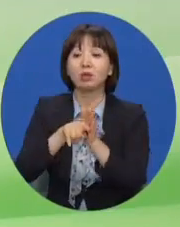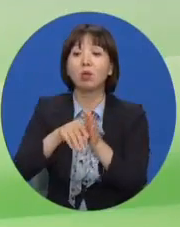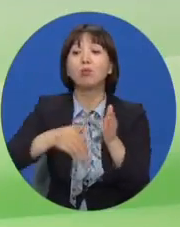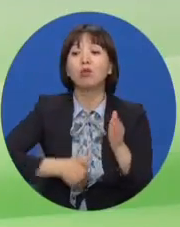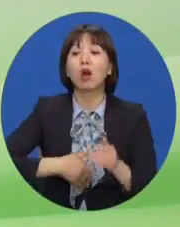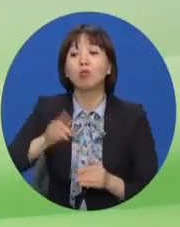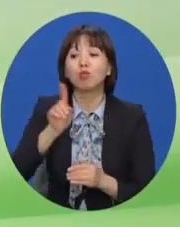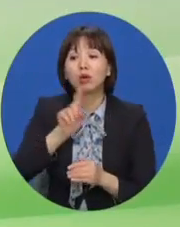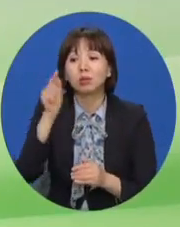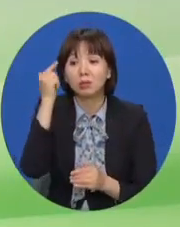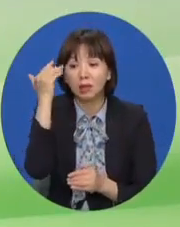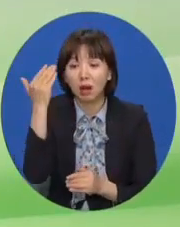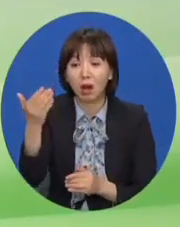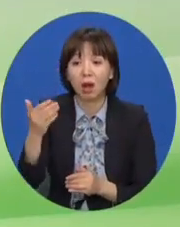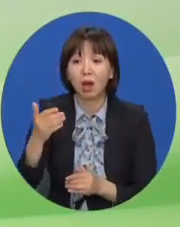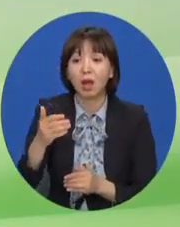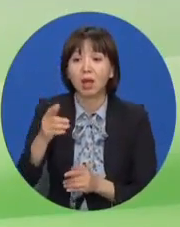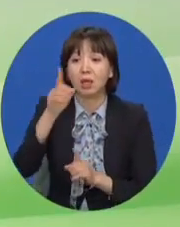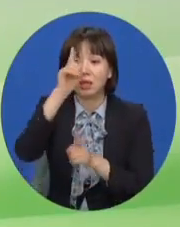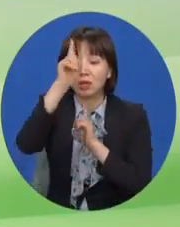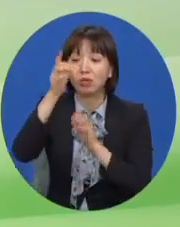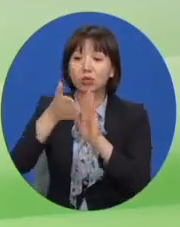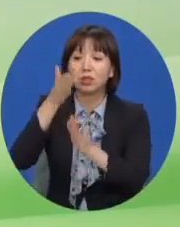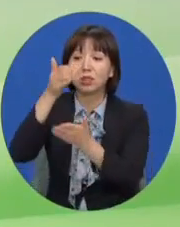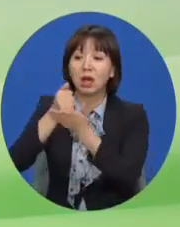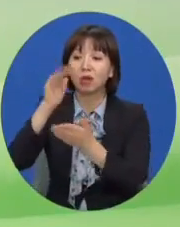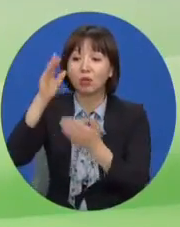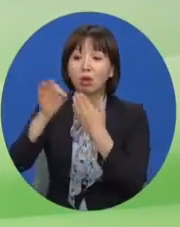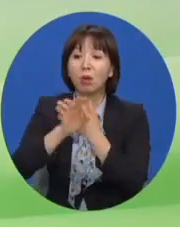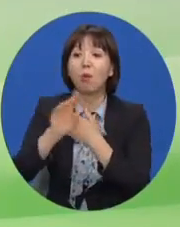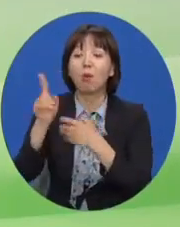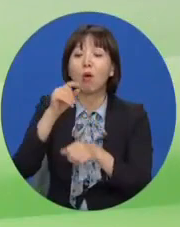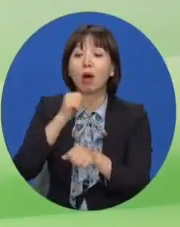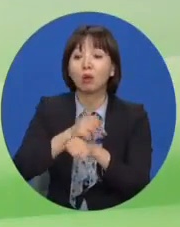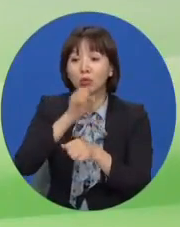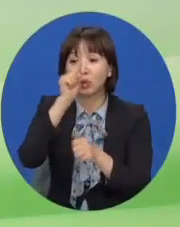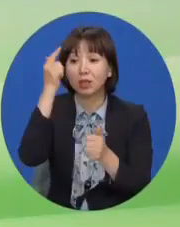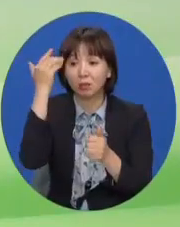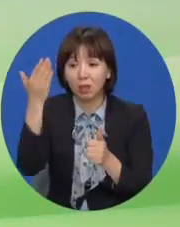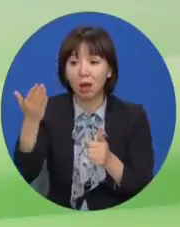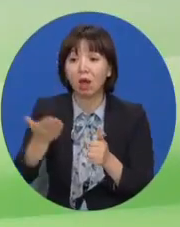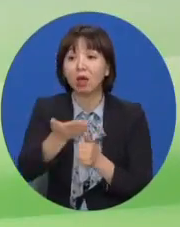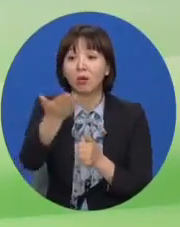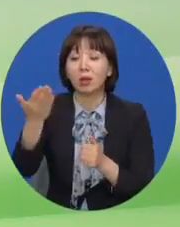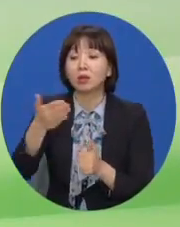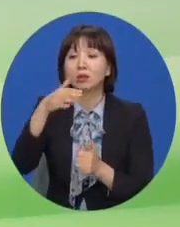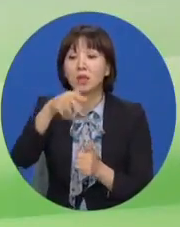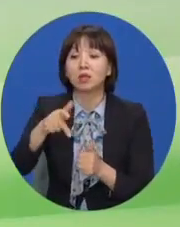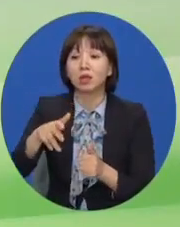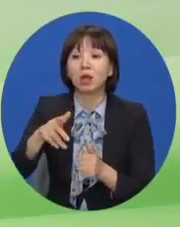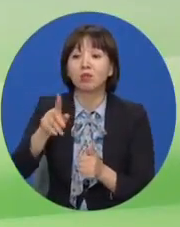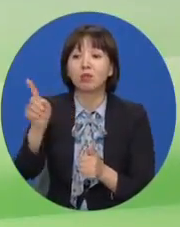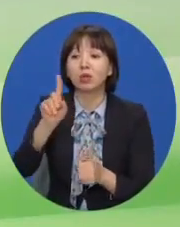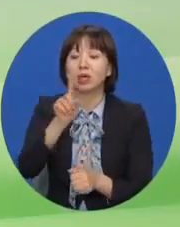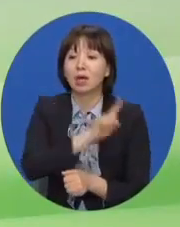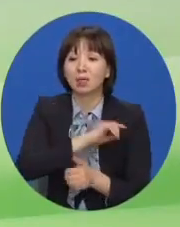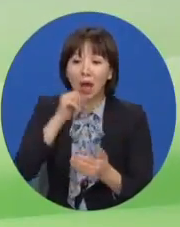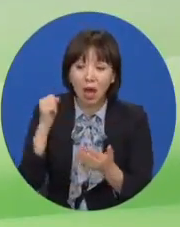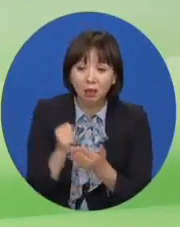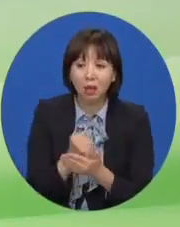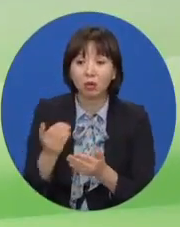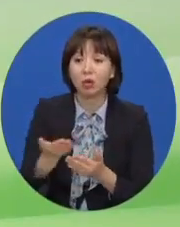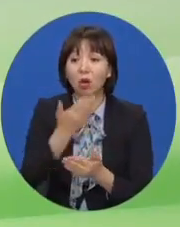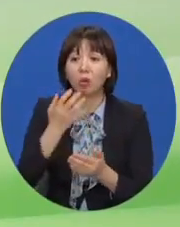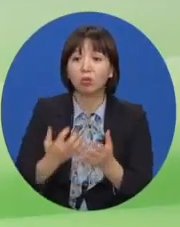필요하십니까? 여러분, 이근규가 시장이 된다면 무엇을 먼저 했으면 좋겠습니까? 여러분, 제천의 무엇이 가장 안타깝고